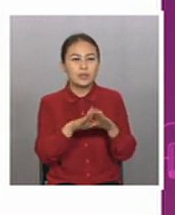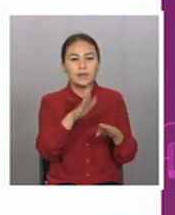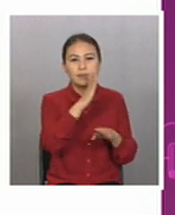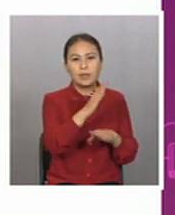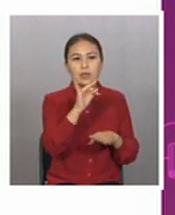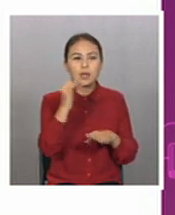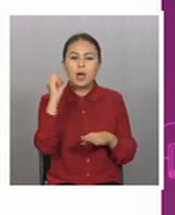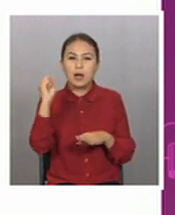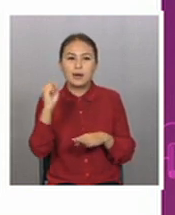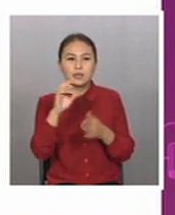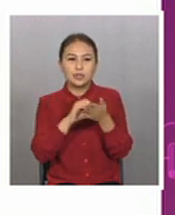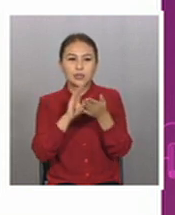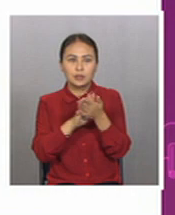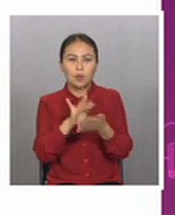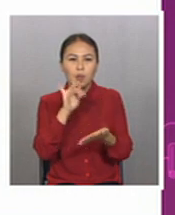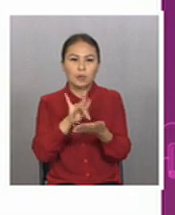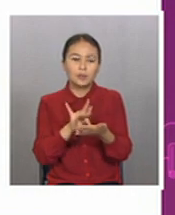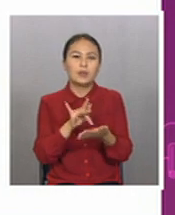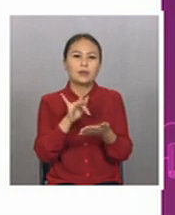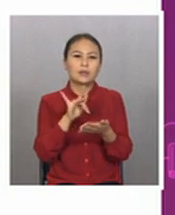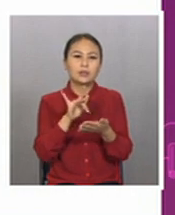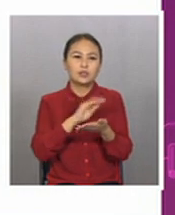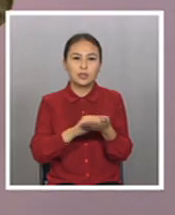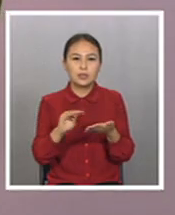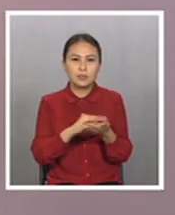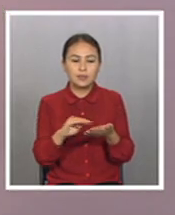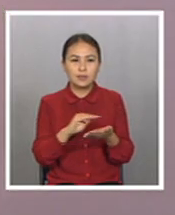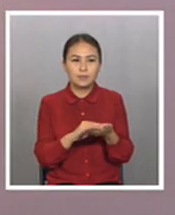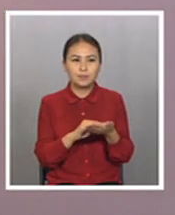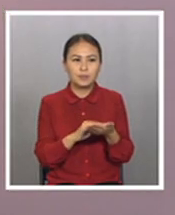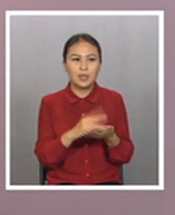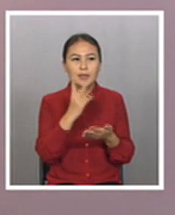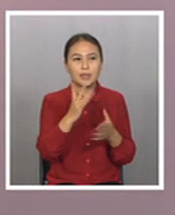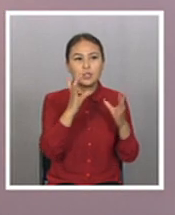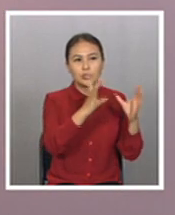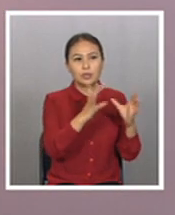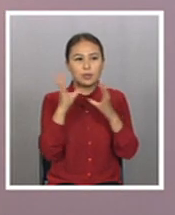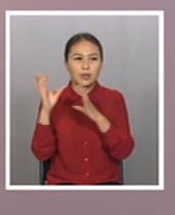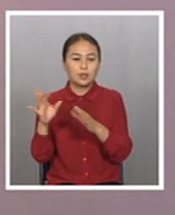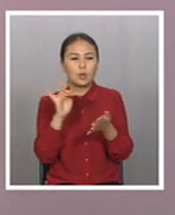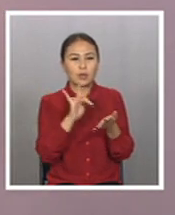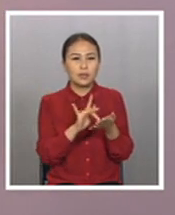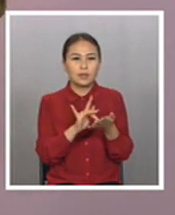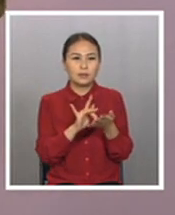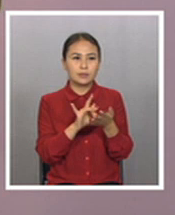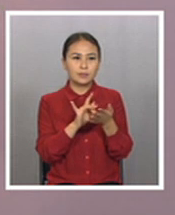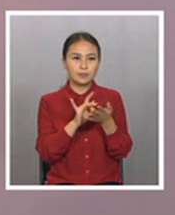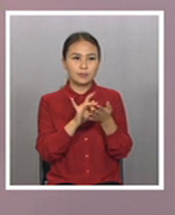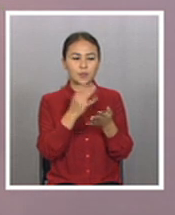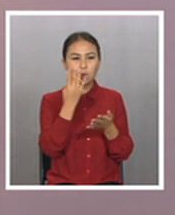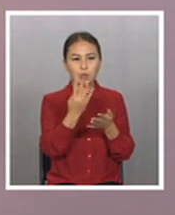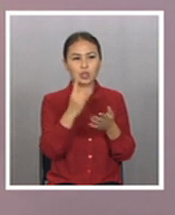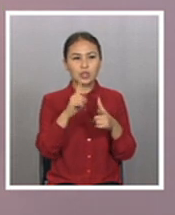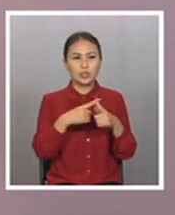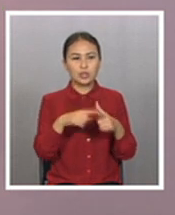А жиынына ортақ элементтерді жазамыз. Екі жиынға да ортақ элемент 4